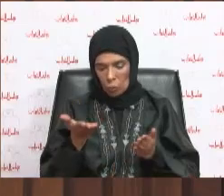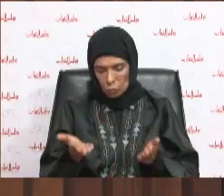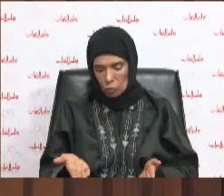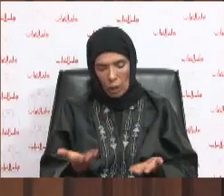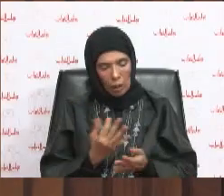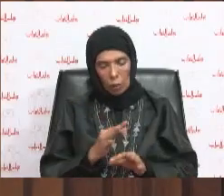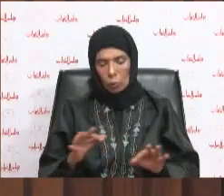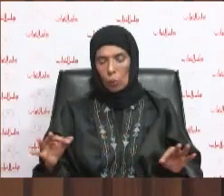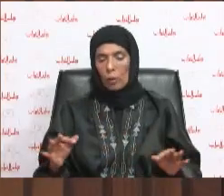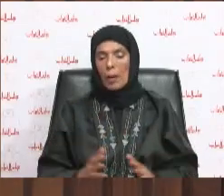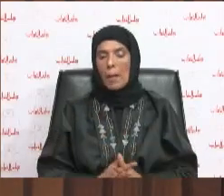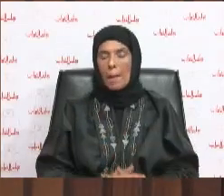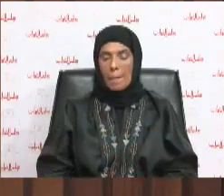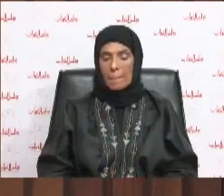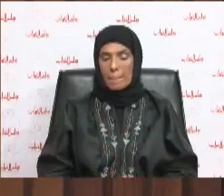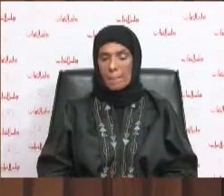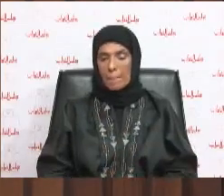المطلوبة.